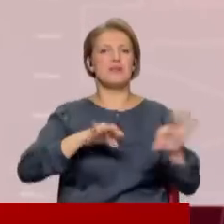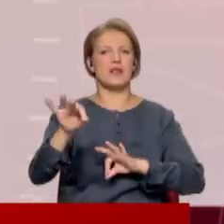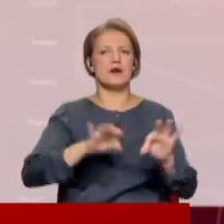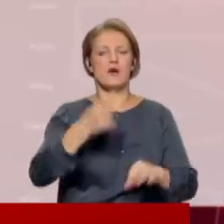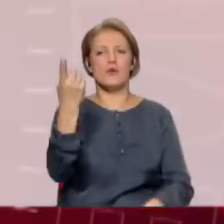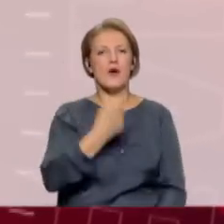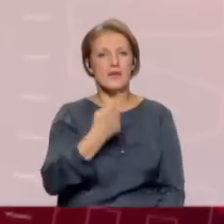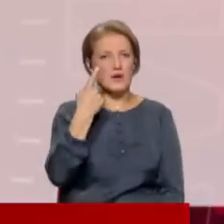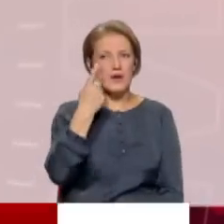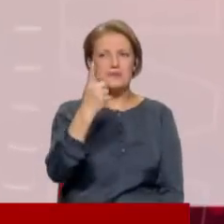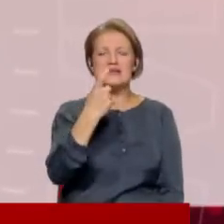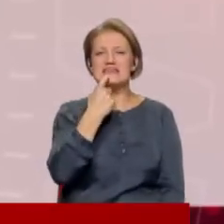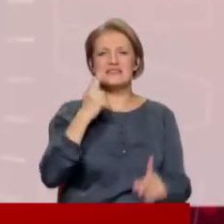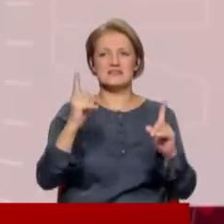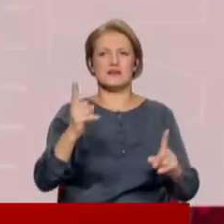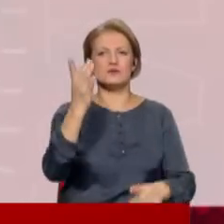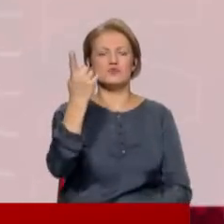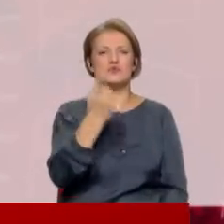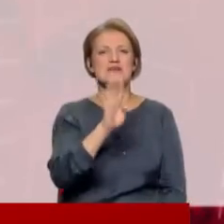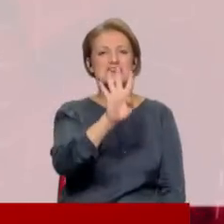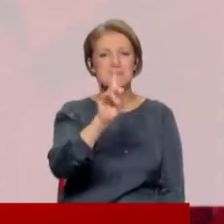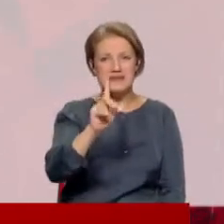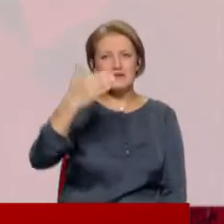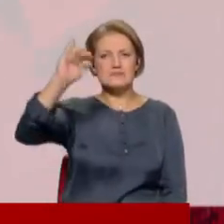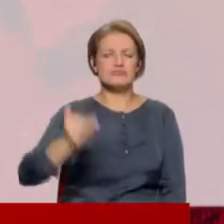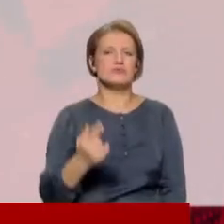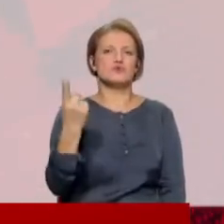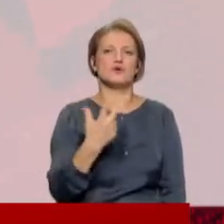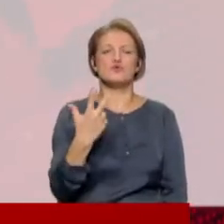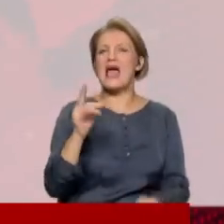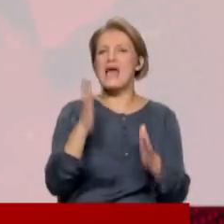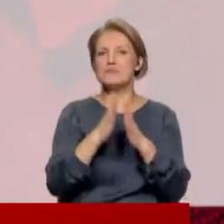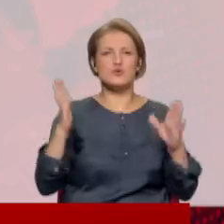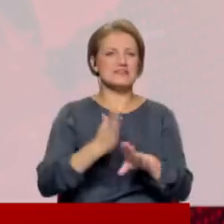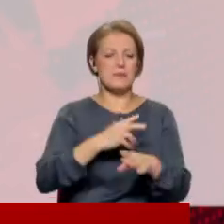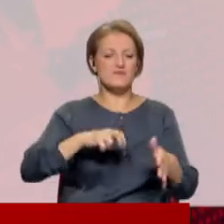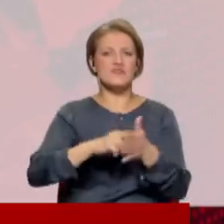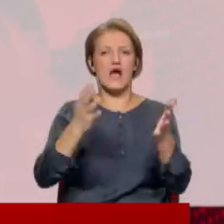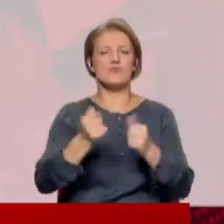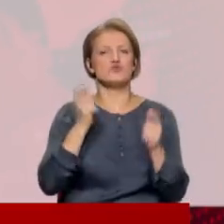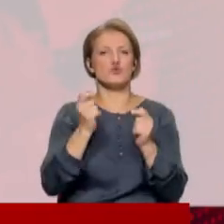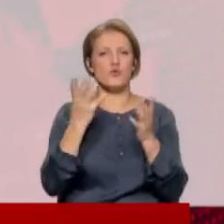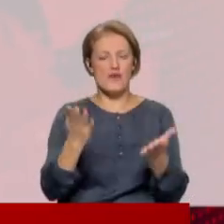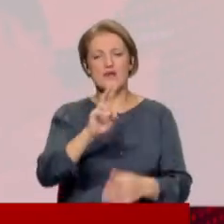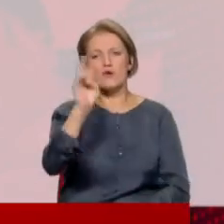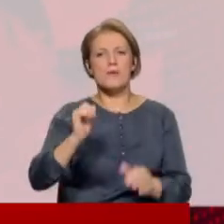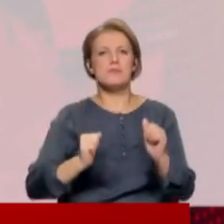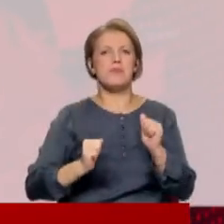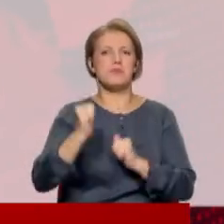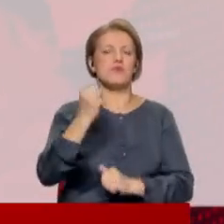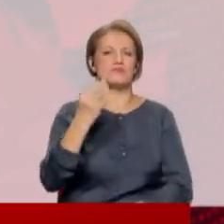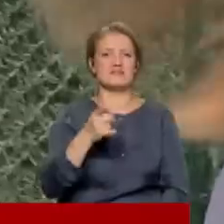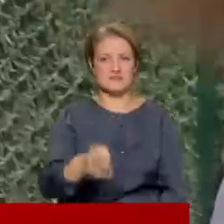planlayanların oranı ise sadece bir yılda %41'den %3'e geriledi. En büyük nedenler vize alımının zorlaşması ve döviz kurunun 30